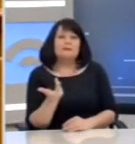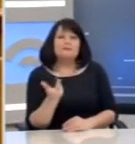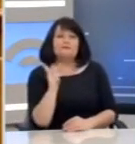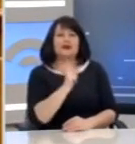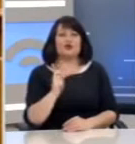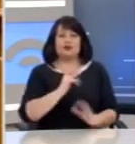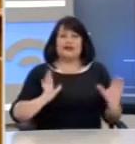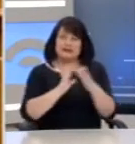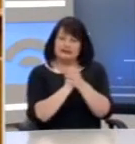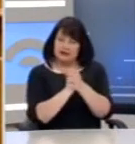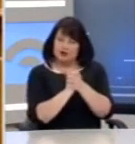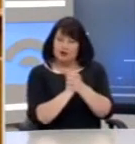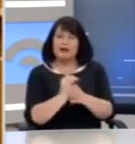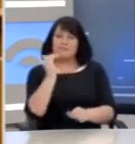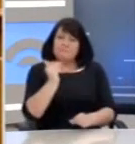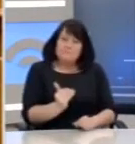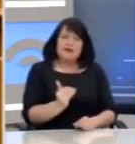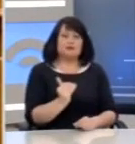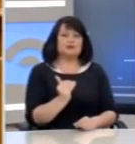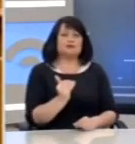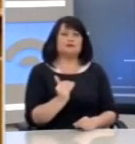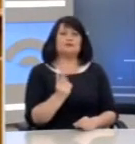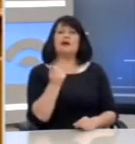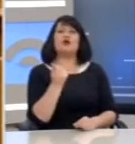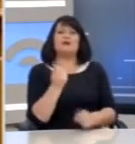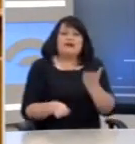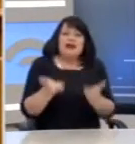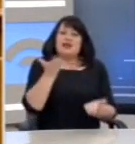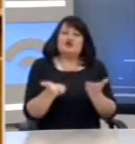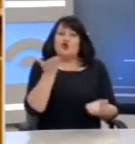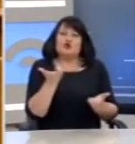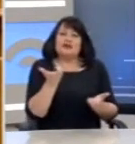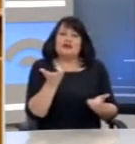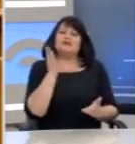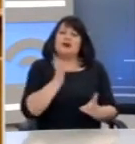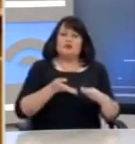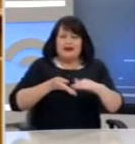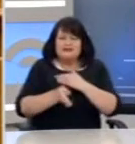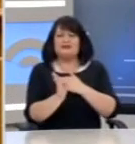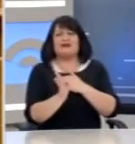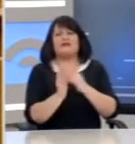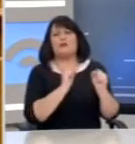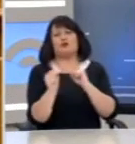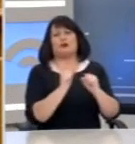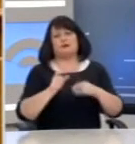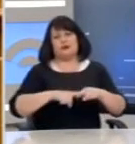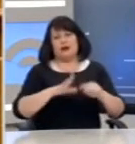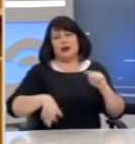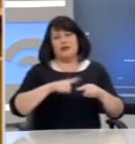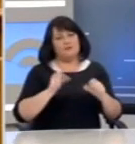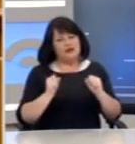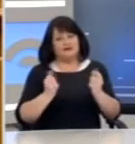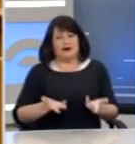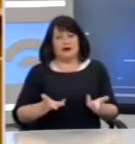κοινωνική συνοχή, τη μείωση των οικονομικών ανισοτήτων, την ασφαλή έξοδο της χώρας από την κρίση. Πρέπει να τονίσω